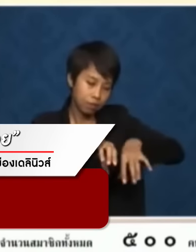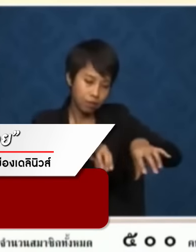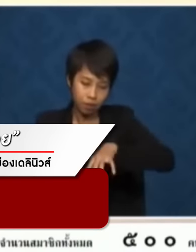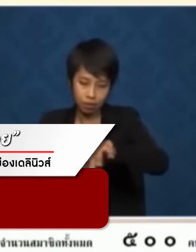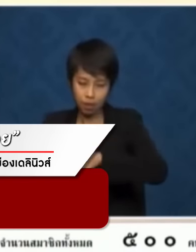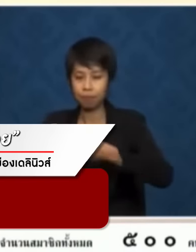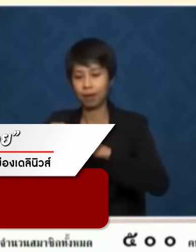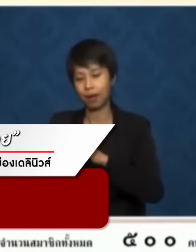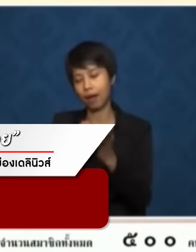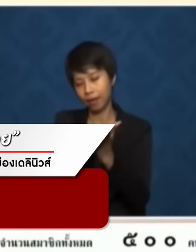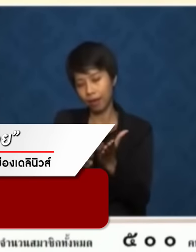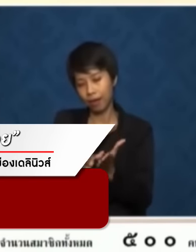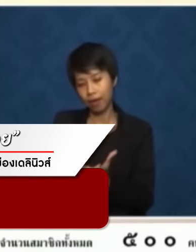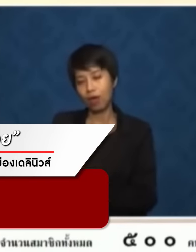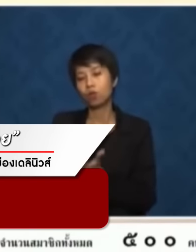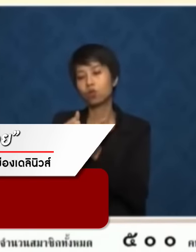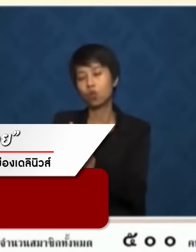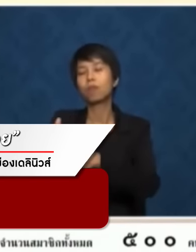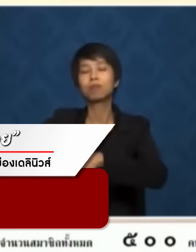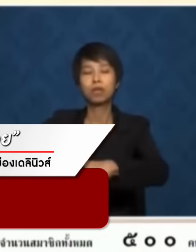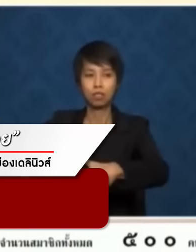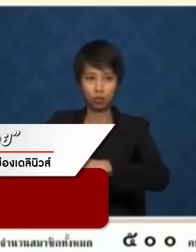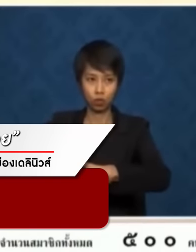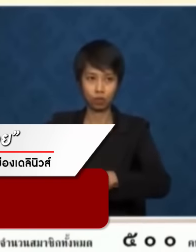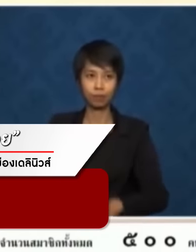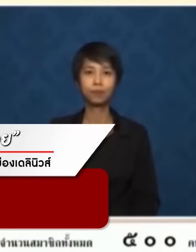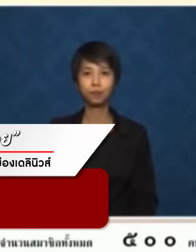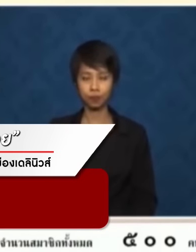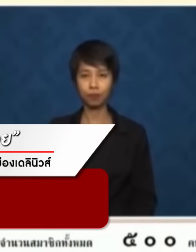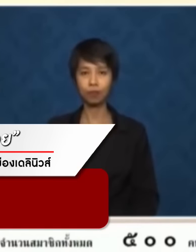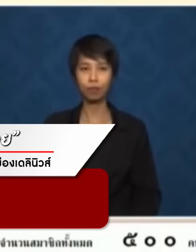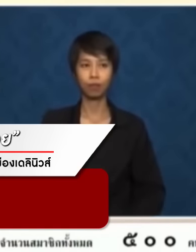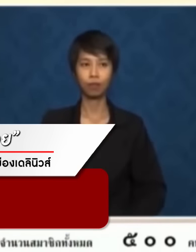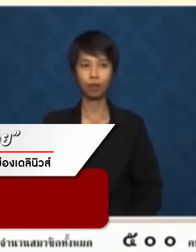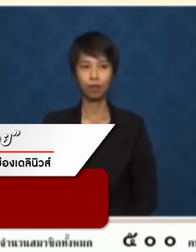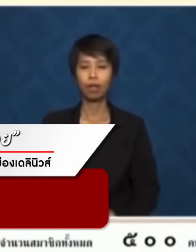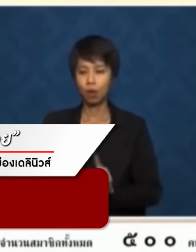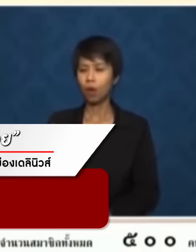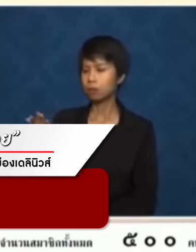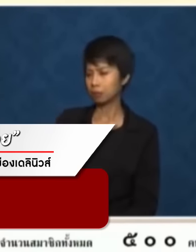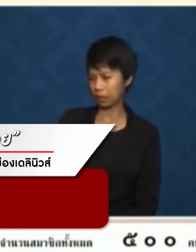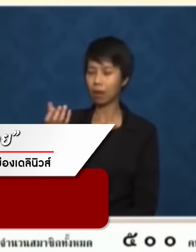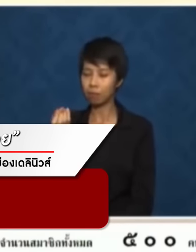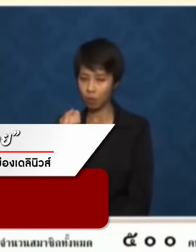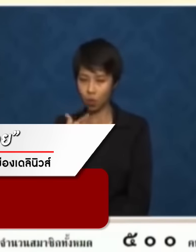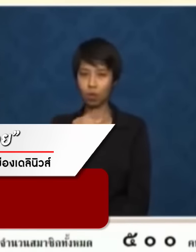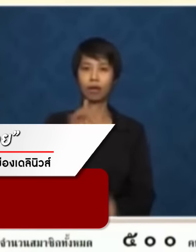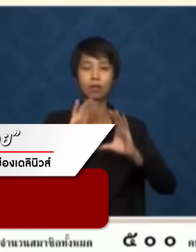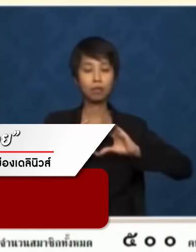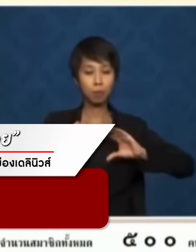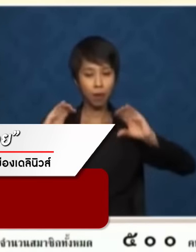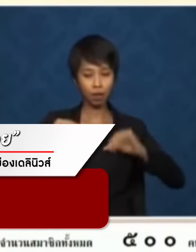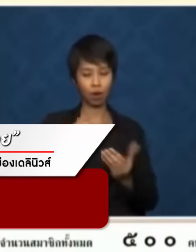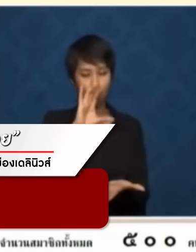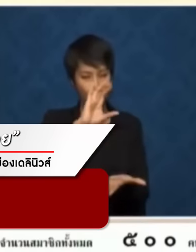มาธิการวิสามันวินาล่างแปลว่างบประมาณเนี่ยเขามีเวลา30วันนะครับก็เริ่มประชุมกันมาตั้งแต่วันที่24มิถุนายนที่ผ่